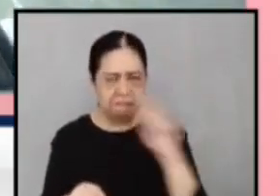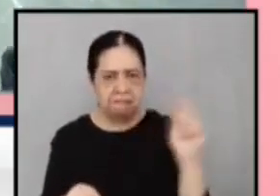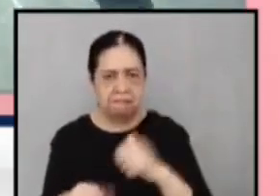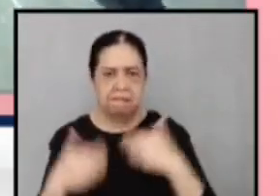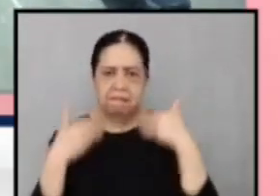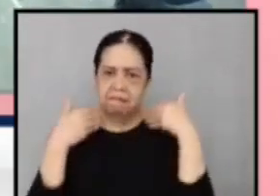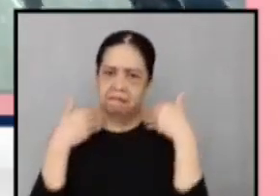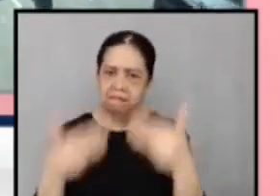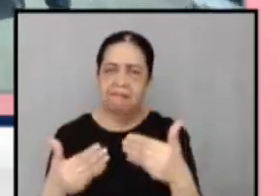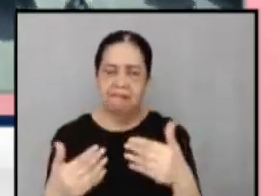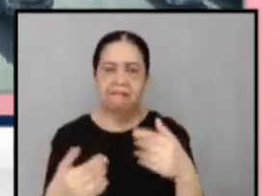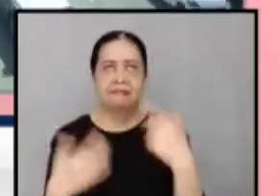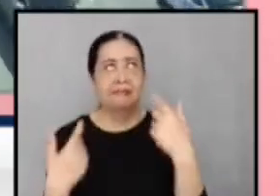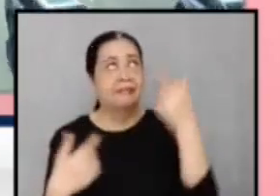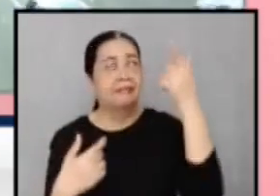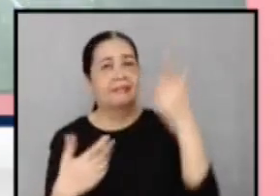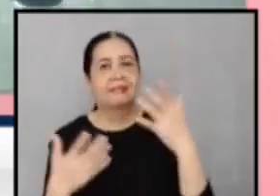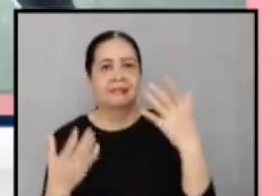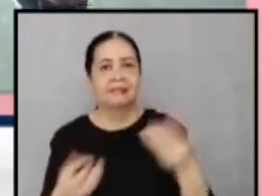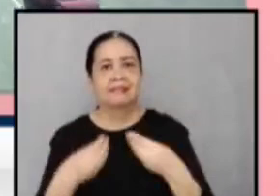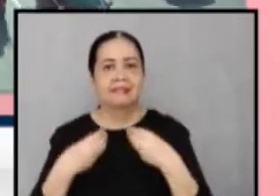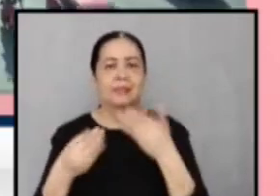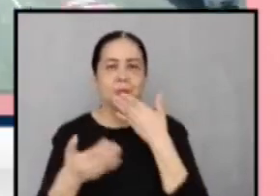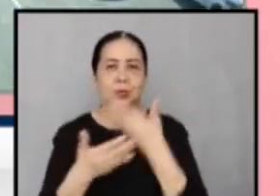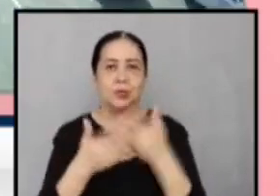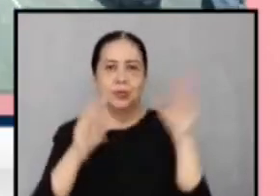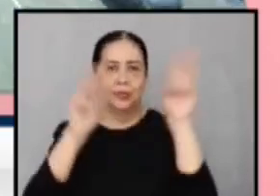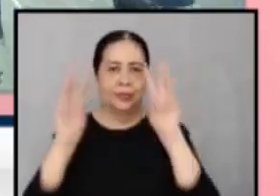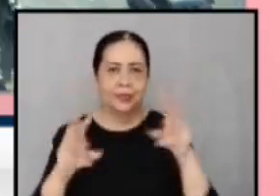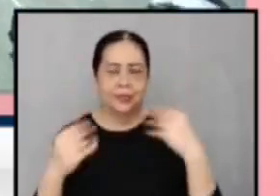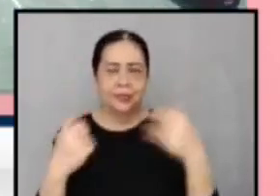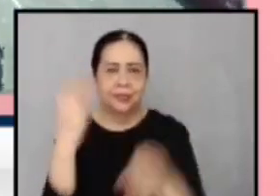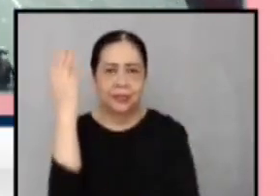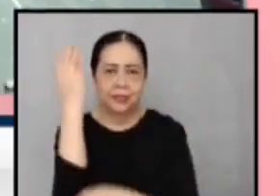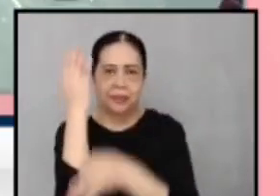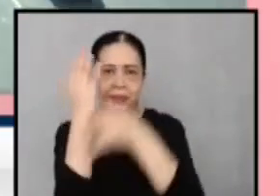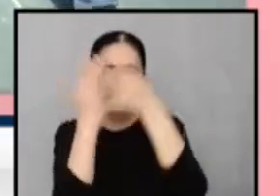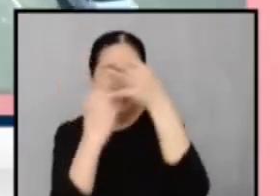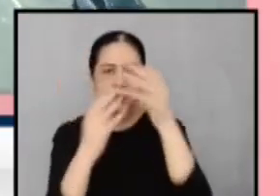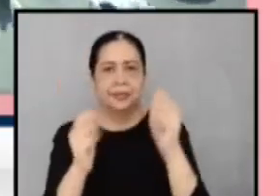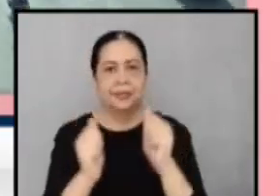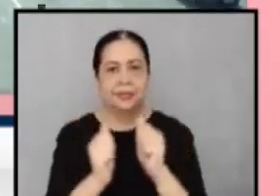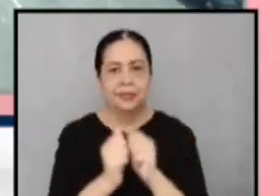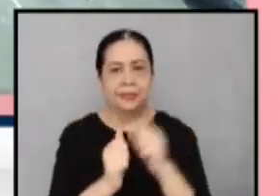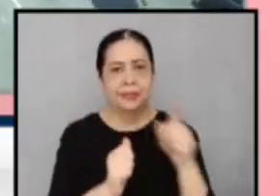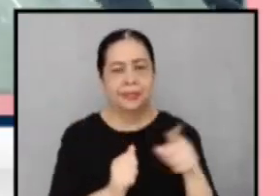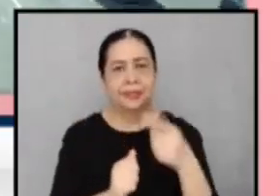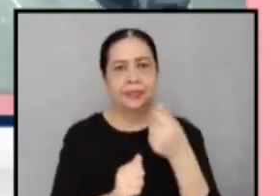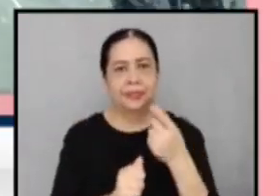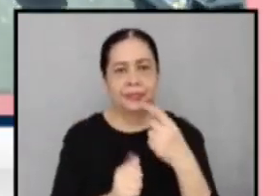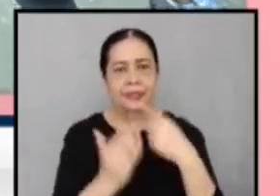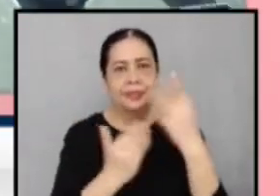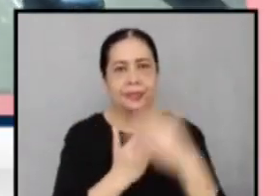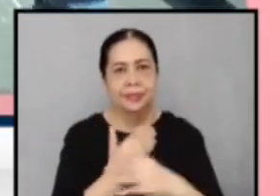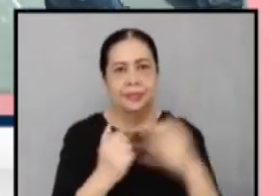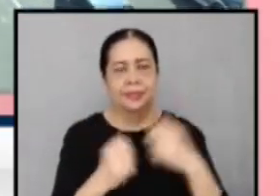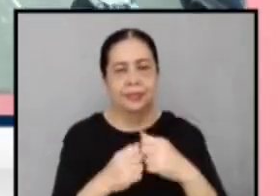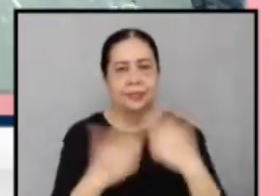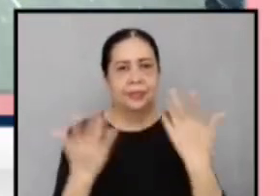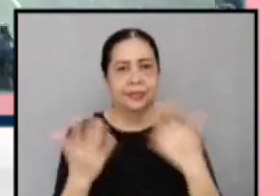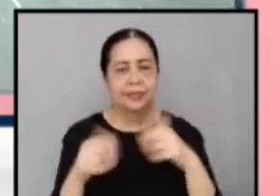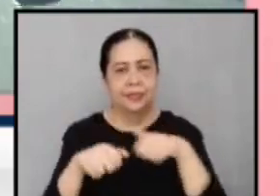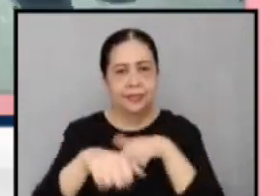naman tayo ng panahon at nairaos natin ang flag raising at pati na ang counting programa at parada na hinanda